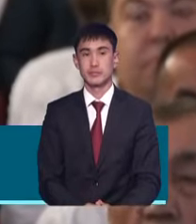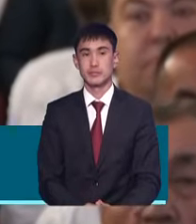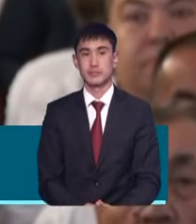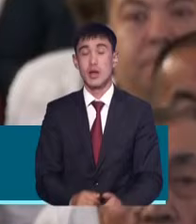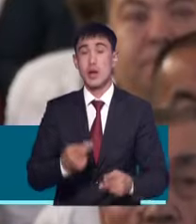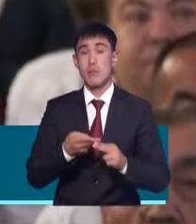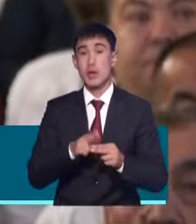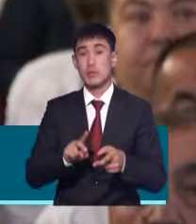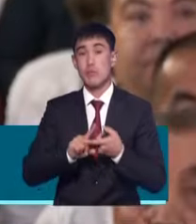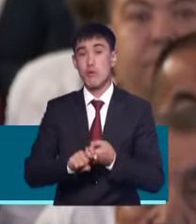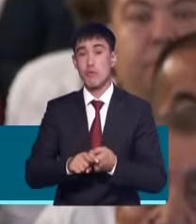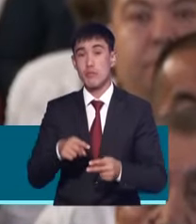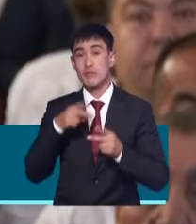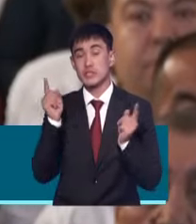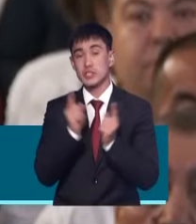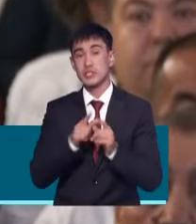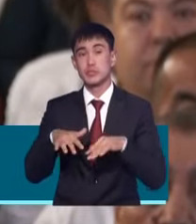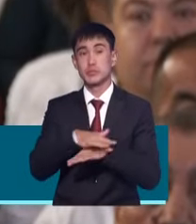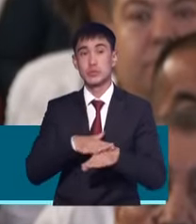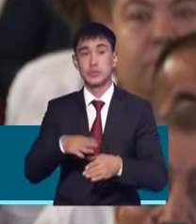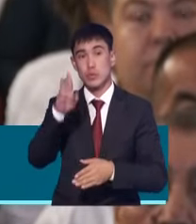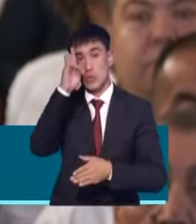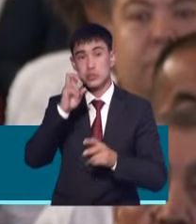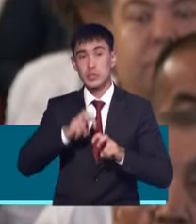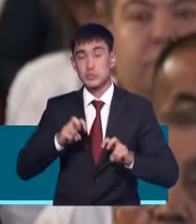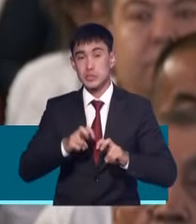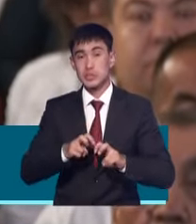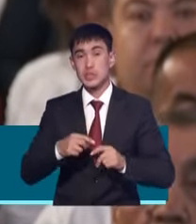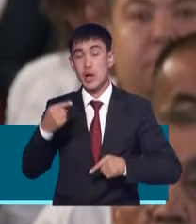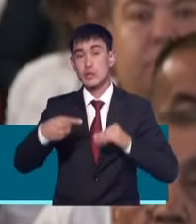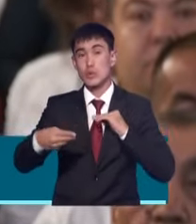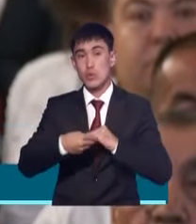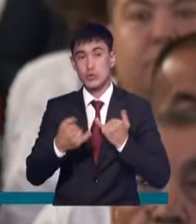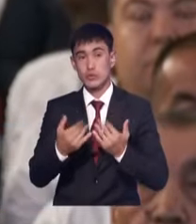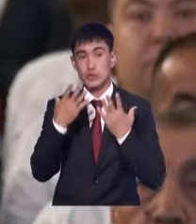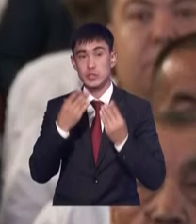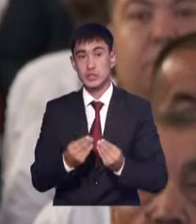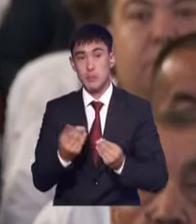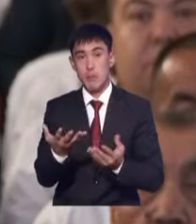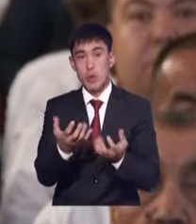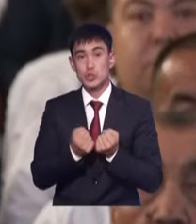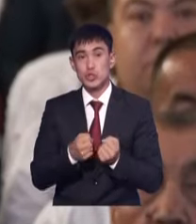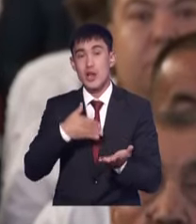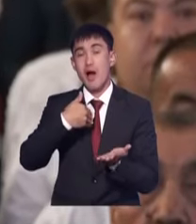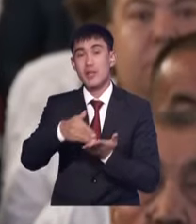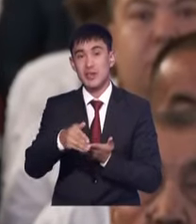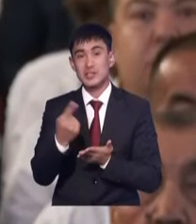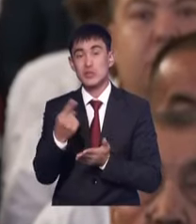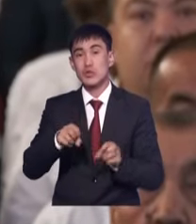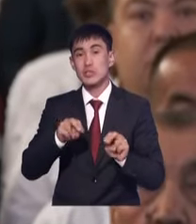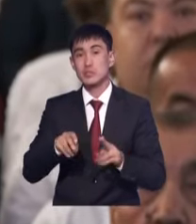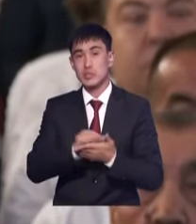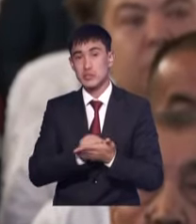По этому поводу мы провели встречу с представителями госэкспертизы и антикора. На сегодняшний день мы получили отказ от одной